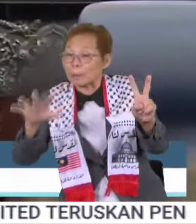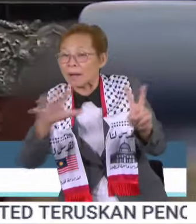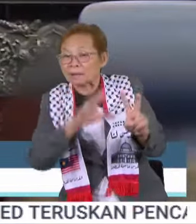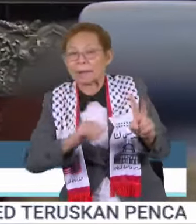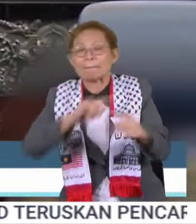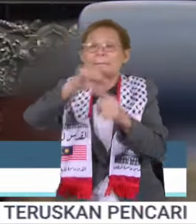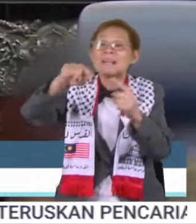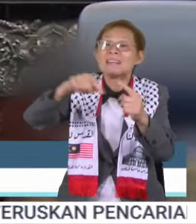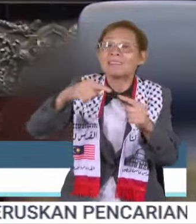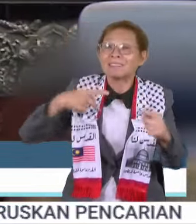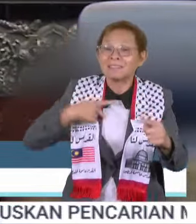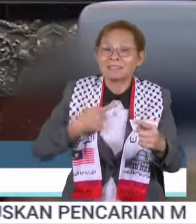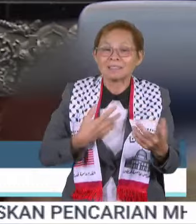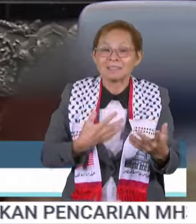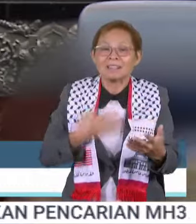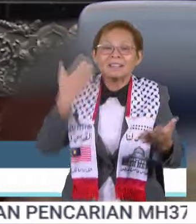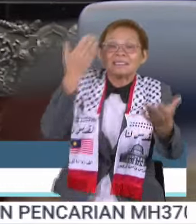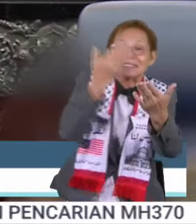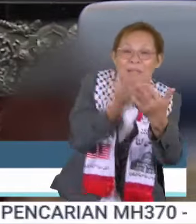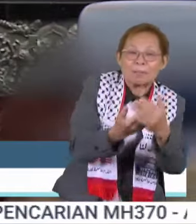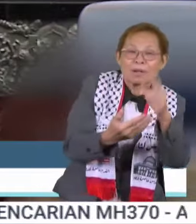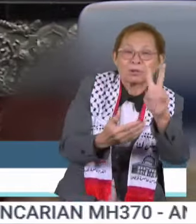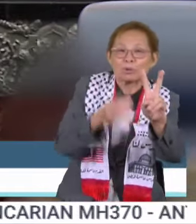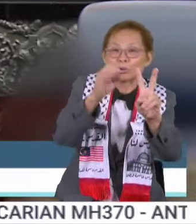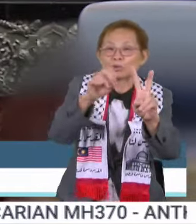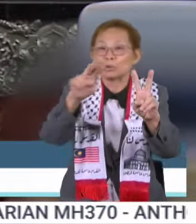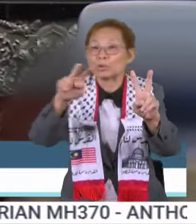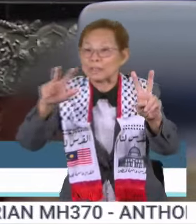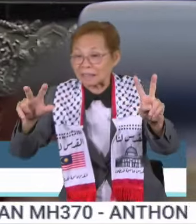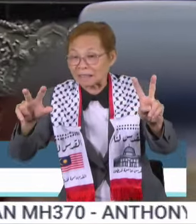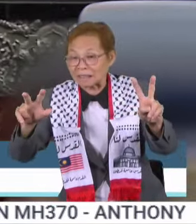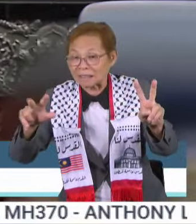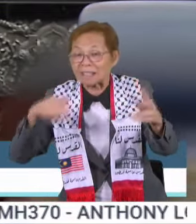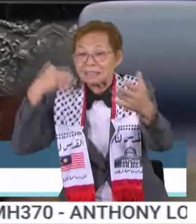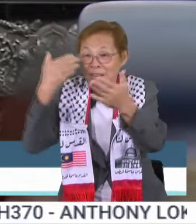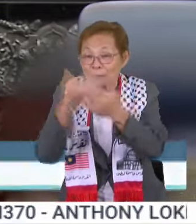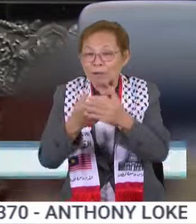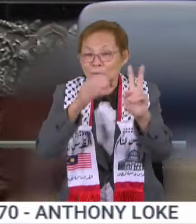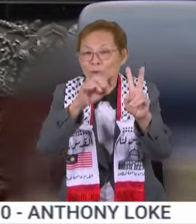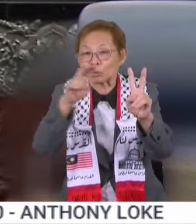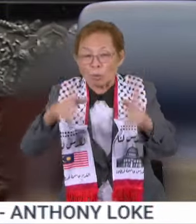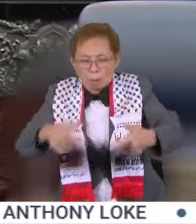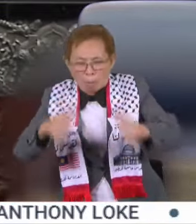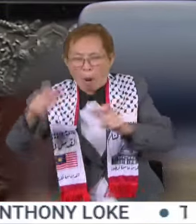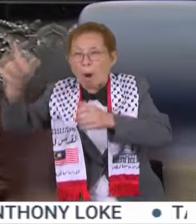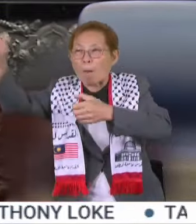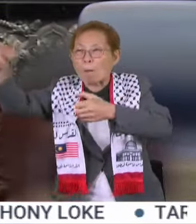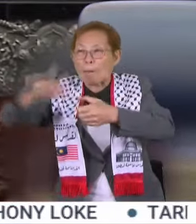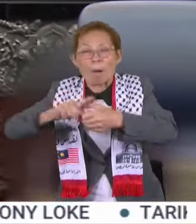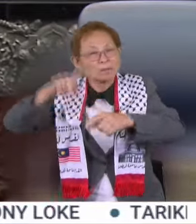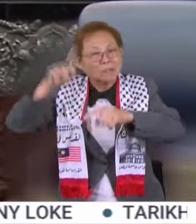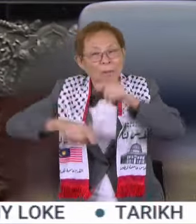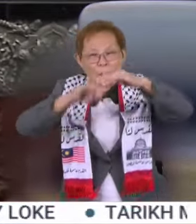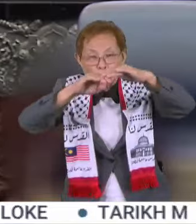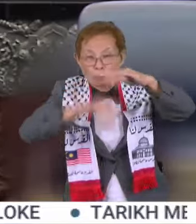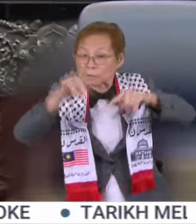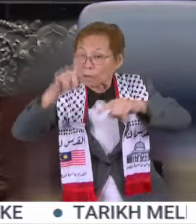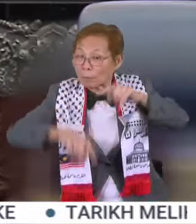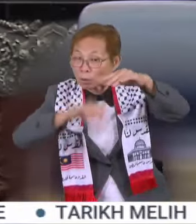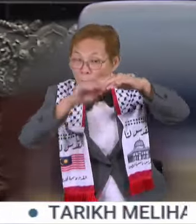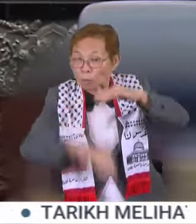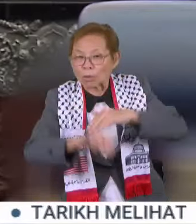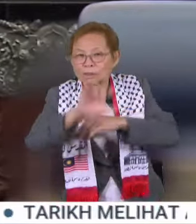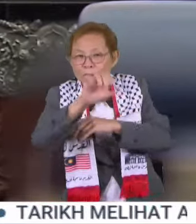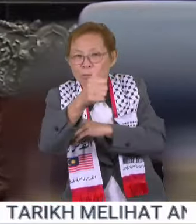dan apabila kita sampai 2023 purata kelajuan muat turun tidak boleh kurang daripada